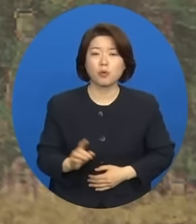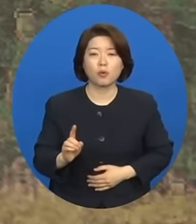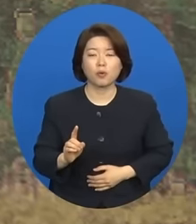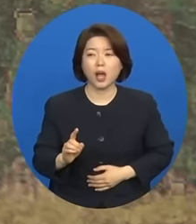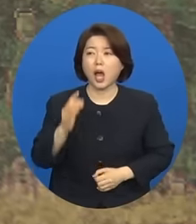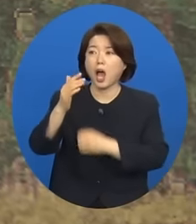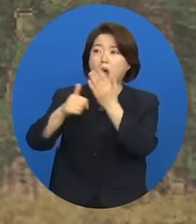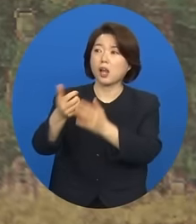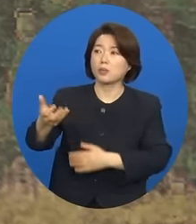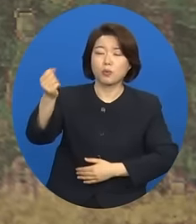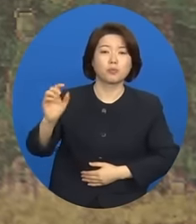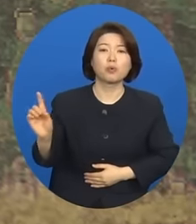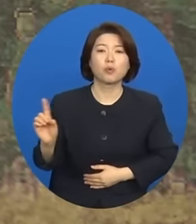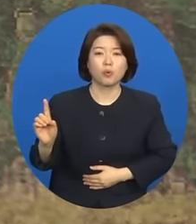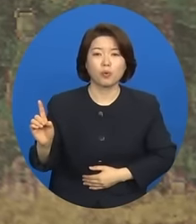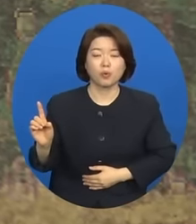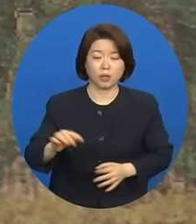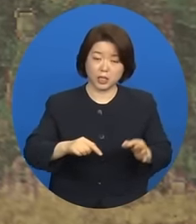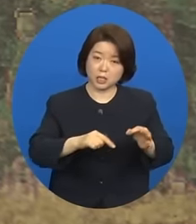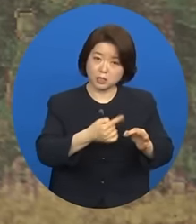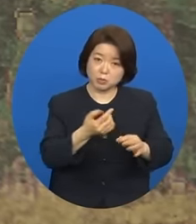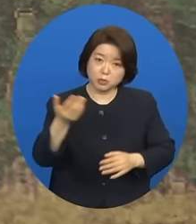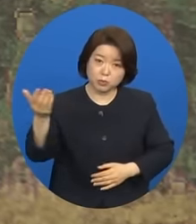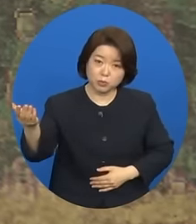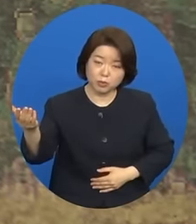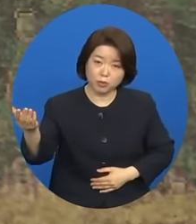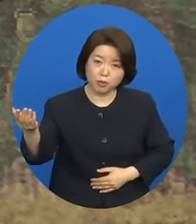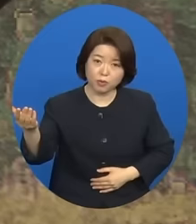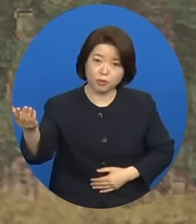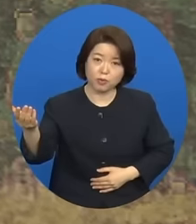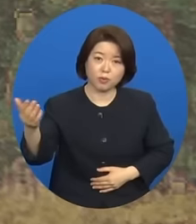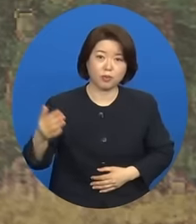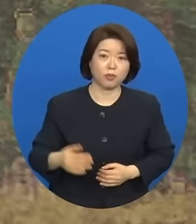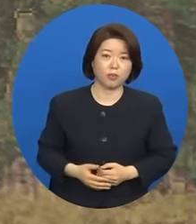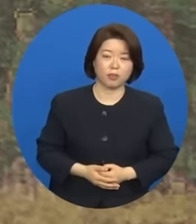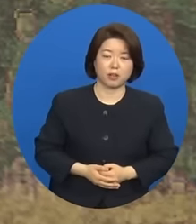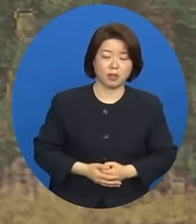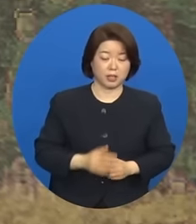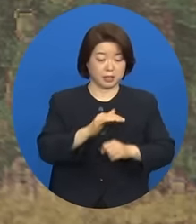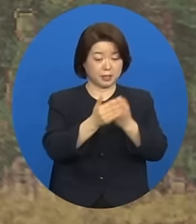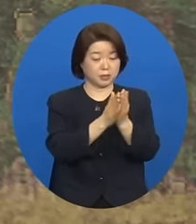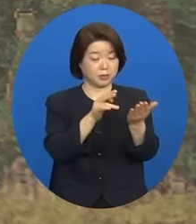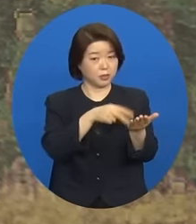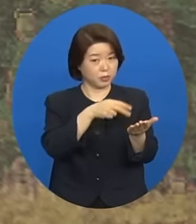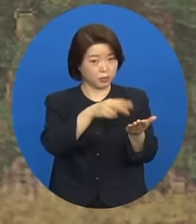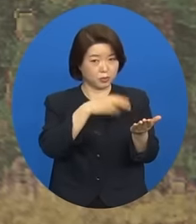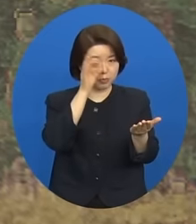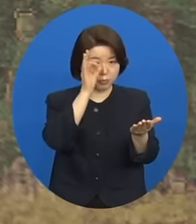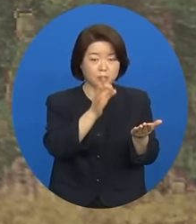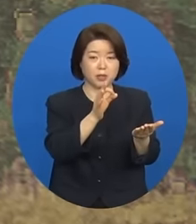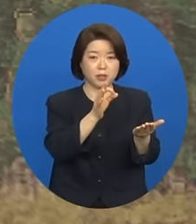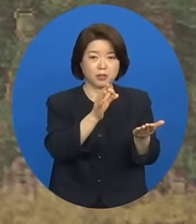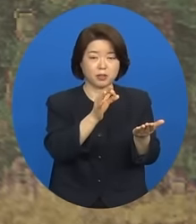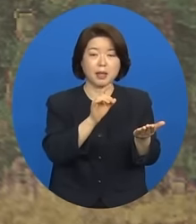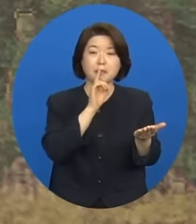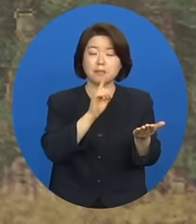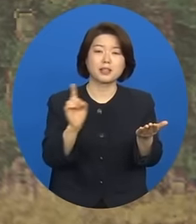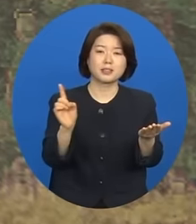것일까요? 11조를 말하는 겁니까? 근데 성경을 가만히 읽어보면 이런 말씀을